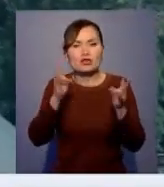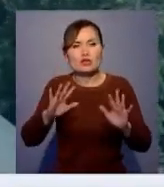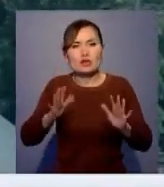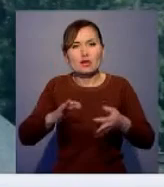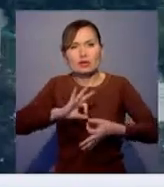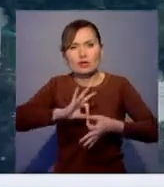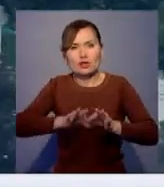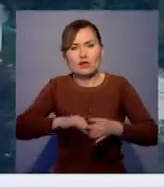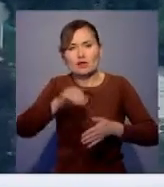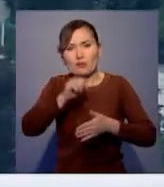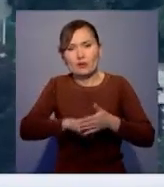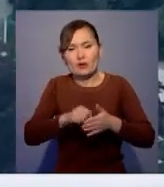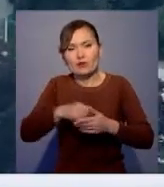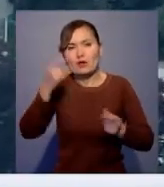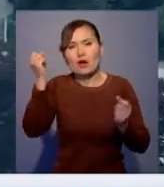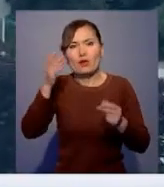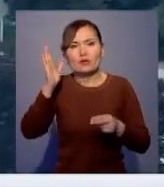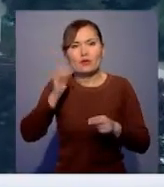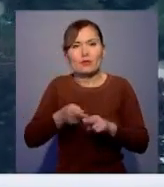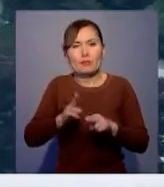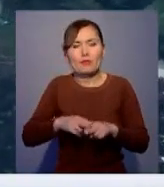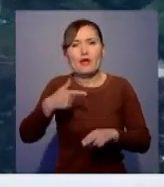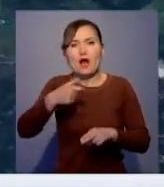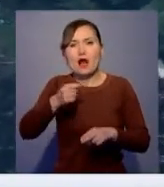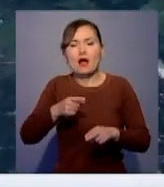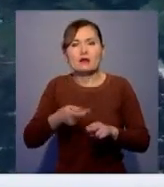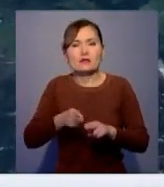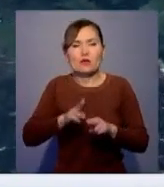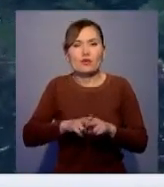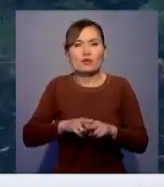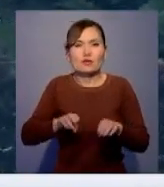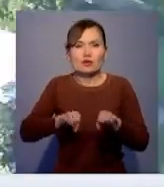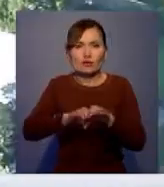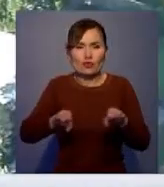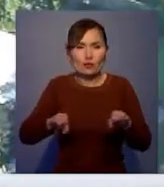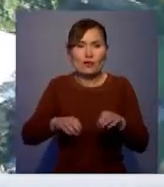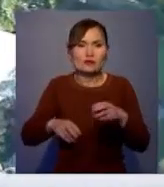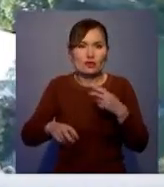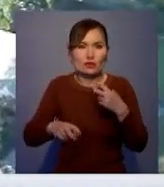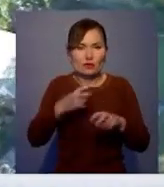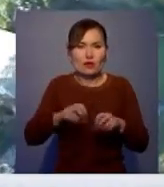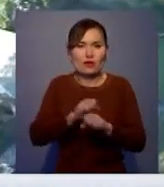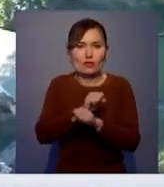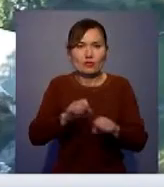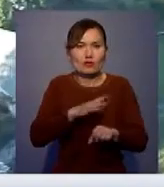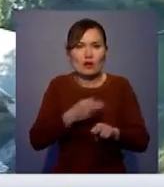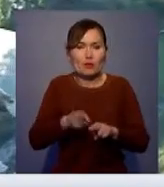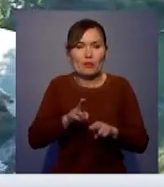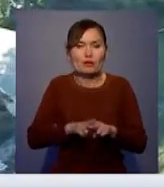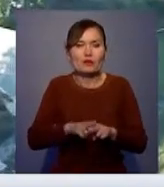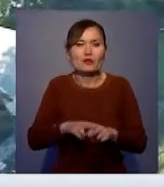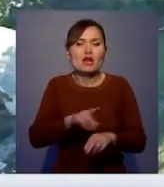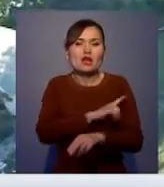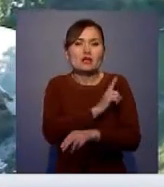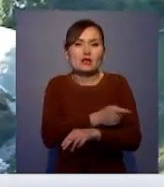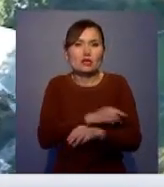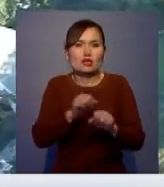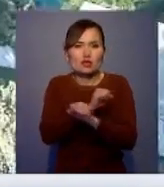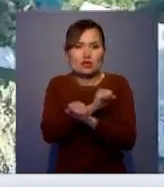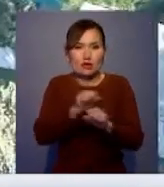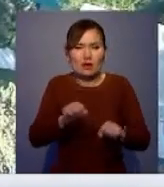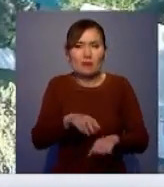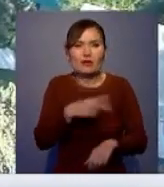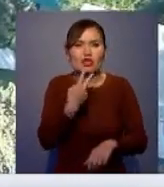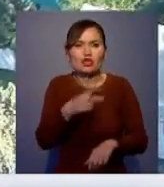қатысты тергеу жүргізіп жатыр. Алдын ала болжам бойынша газ желісінен ақау шыққан. Естеріңізге сала кетейік, таяуда штатта тұрмыстық жарылыстар болып,